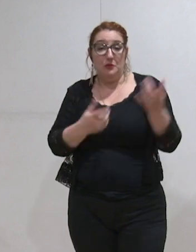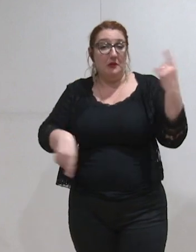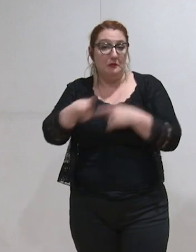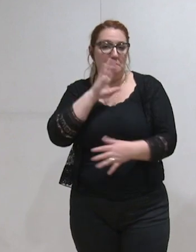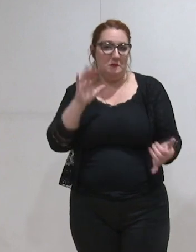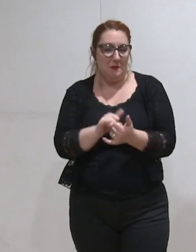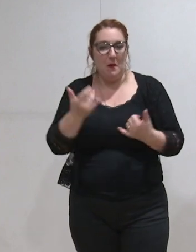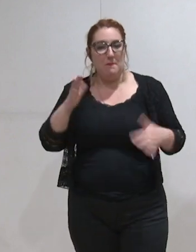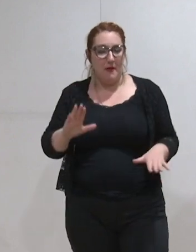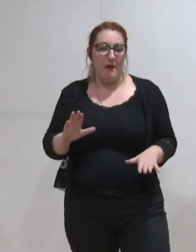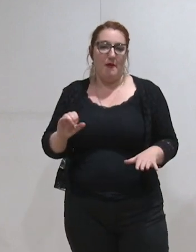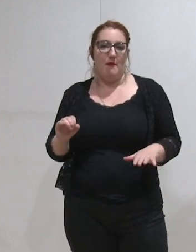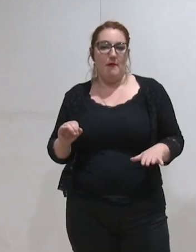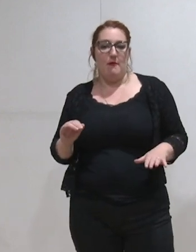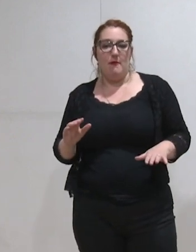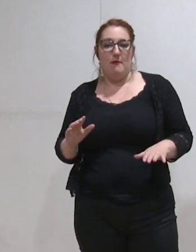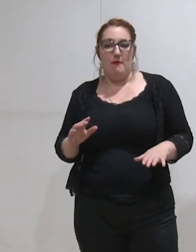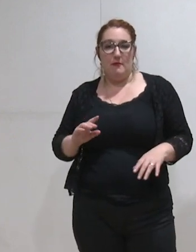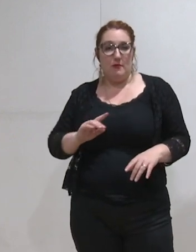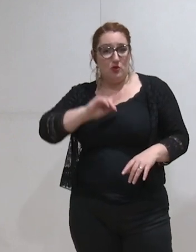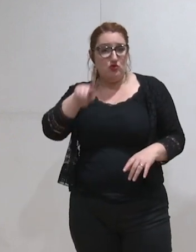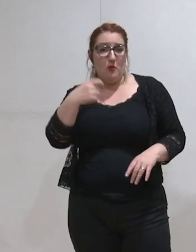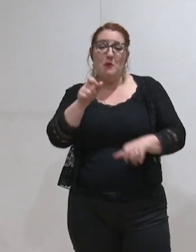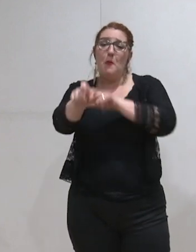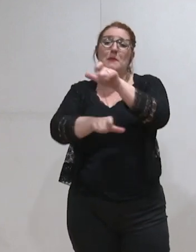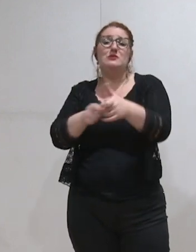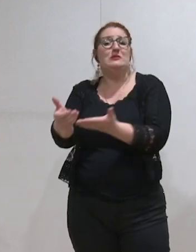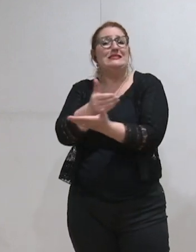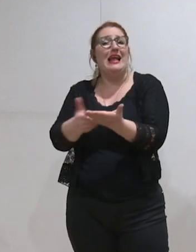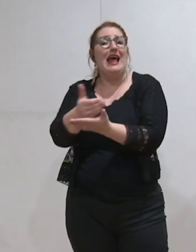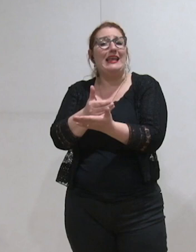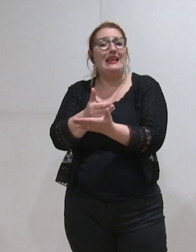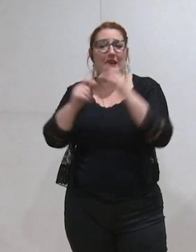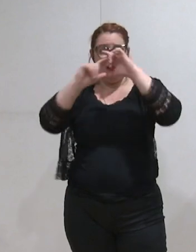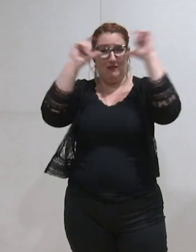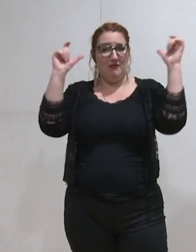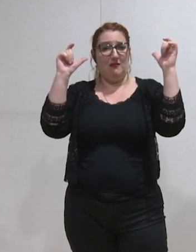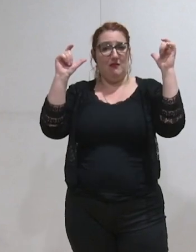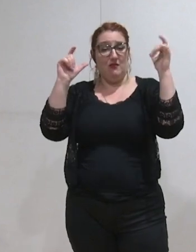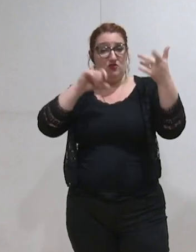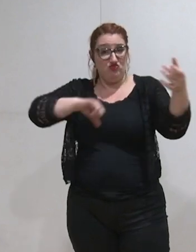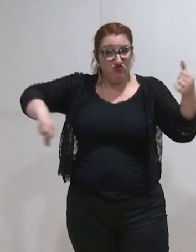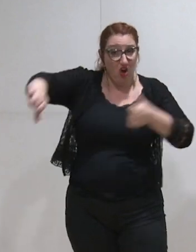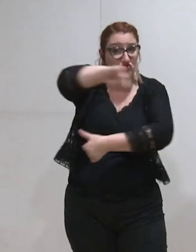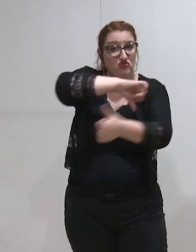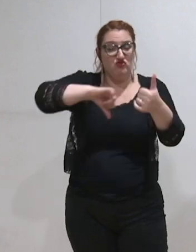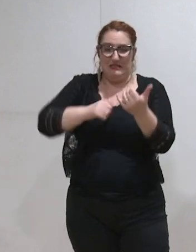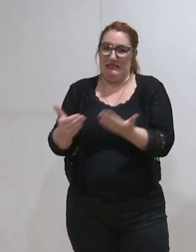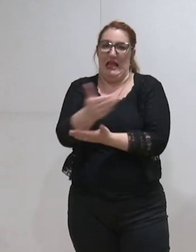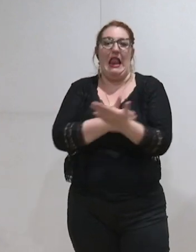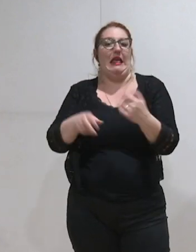mais il y a une obligation de reprise du personnel l'opérateur qui